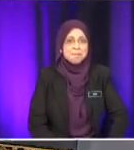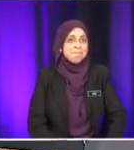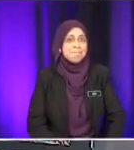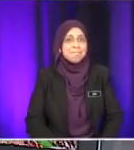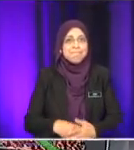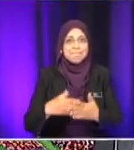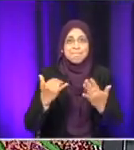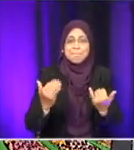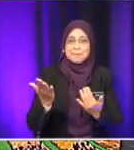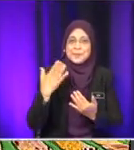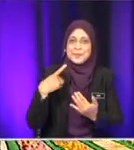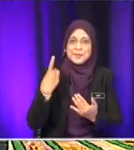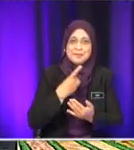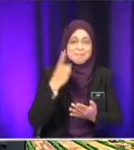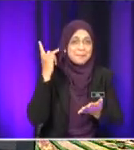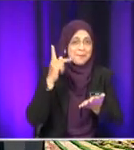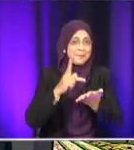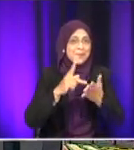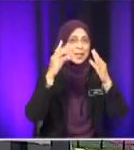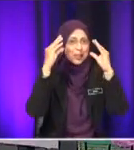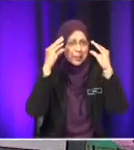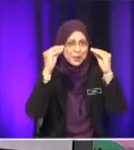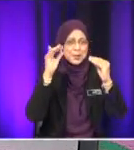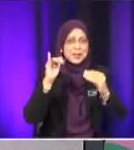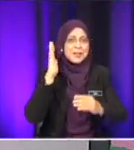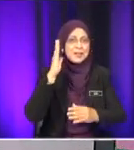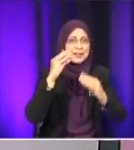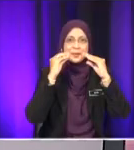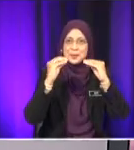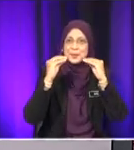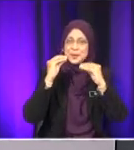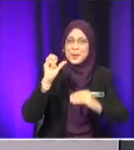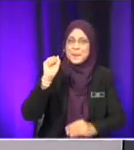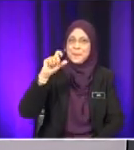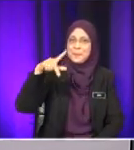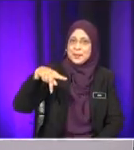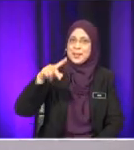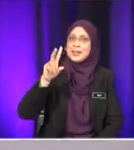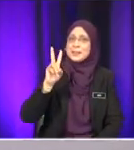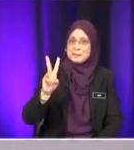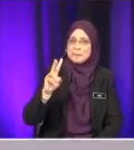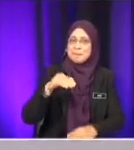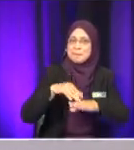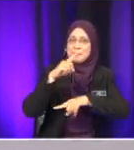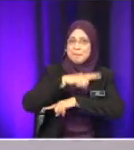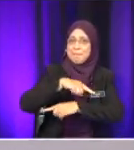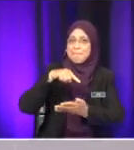Ayo saya memperkenalkan anda guru yang akan mengajar kita semua dalam mata pelajaran Pendidikan